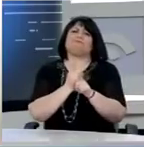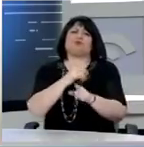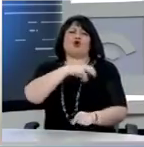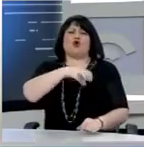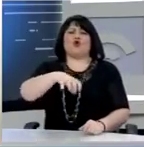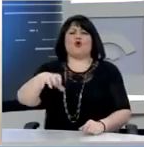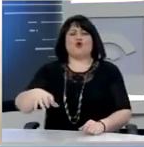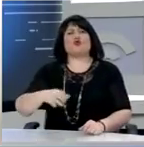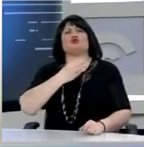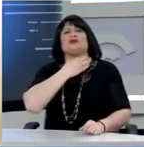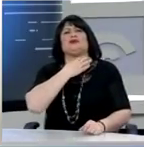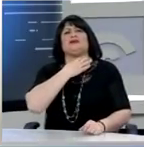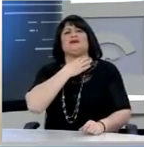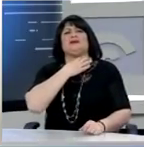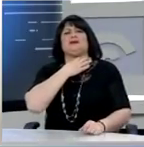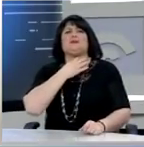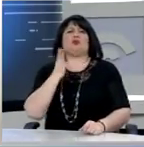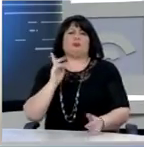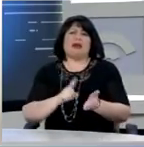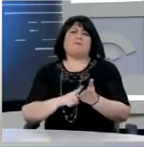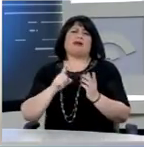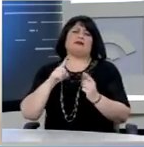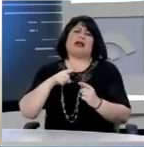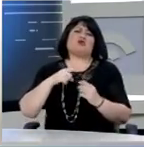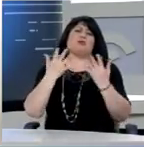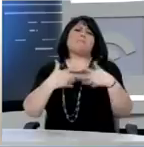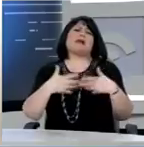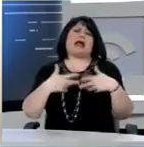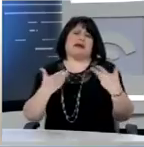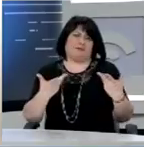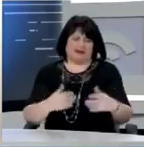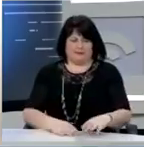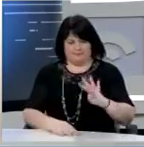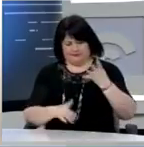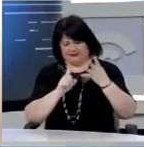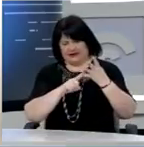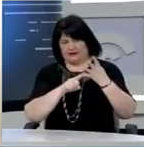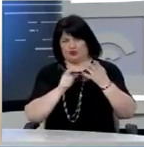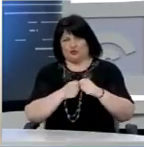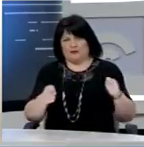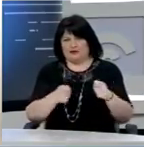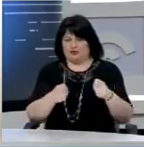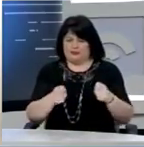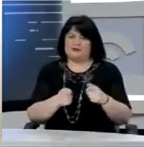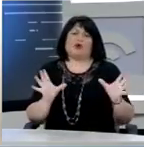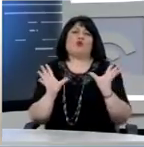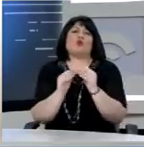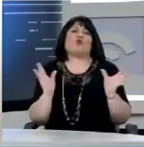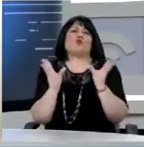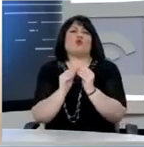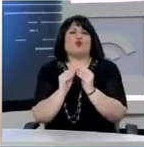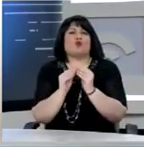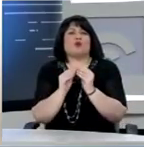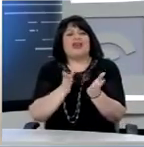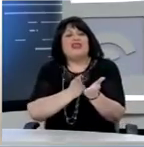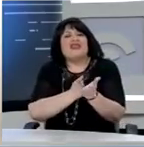απαιτούν μηχανολογικό εξοπλισμό. Τέταρτο, τα μέτρα που ανακοινώθηκαν ενσωματώνουν τις αρχές της δίκαιης